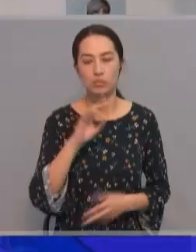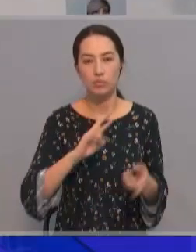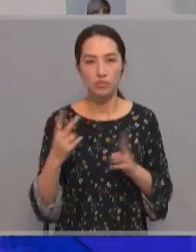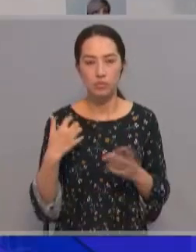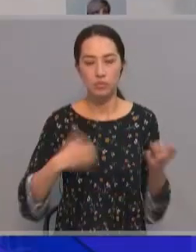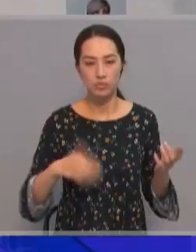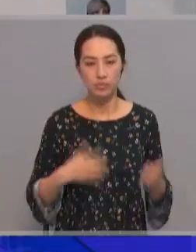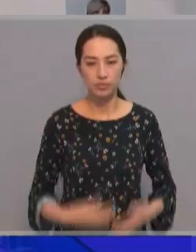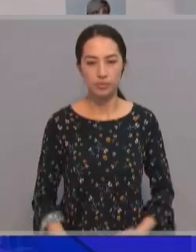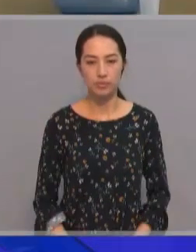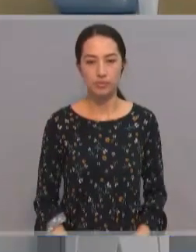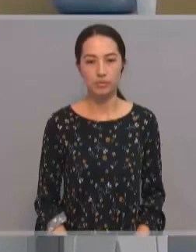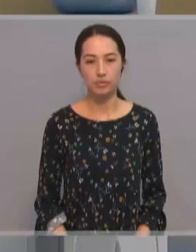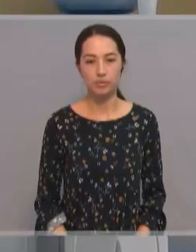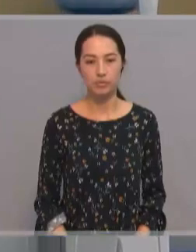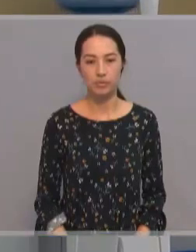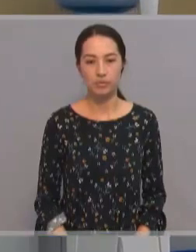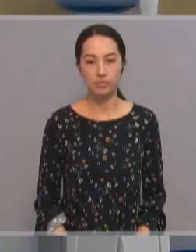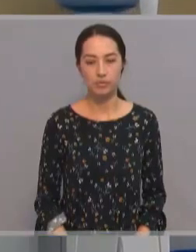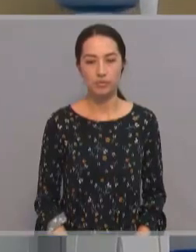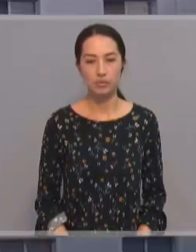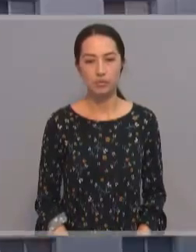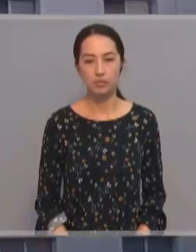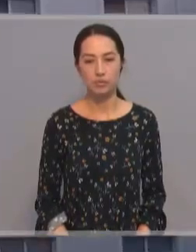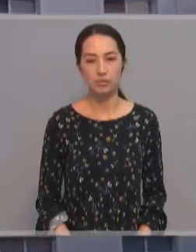танцев и дамбры. Аружан Жаренбаева, Нурлыбек Берикбай, Новости.